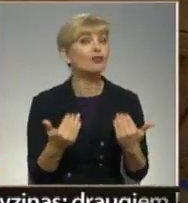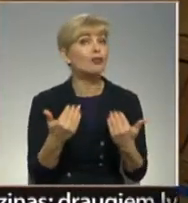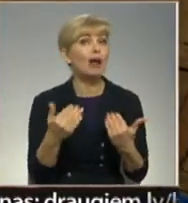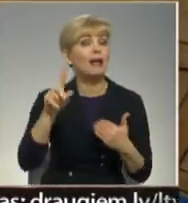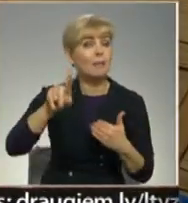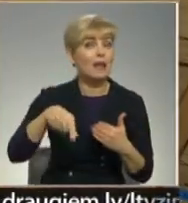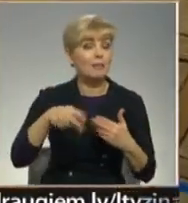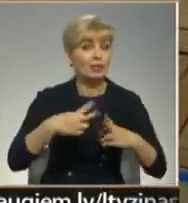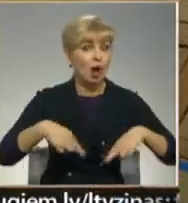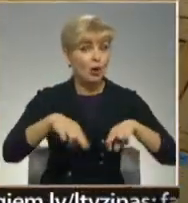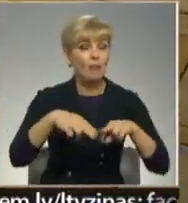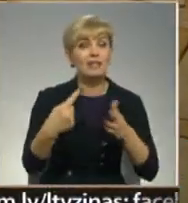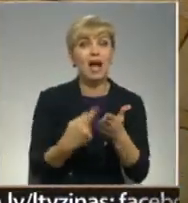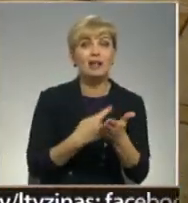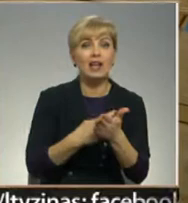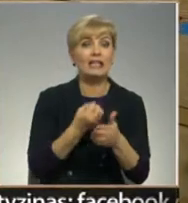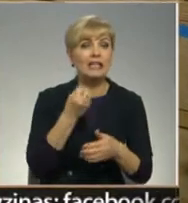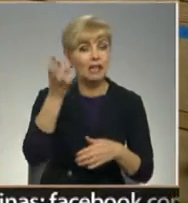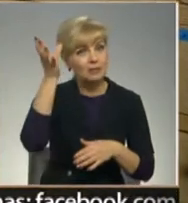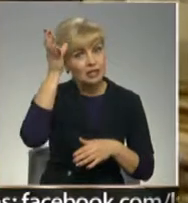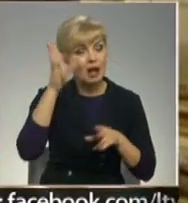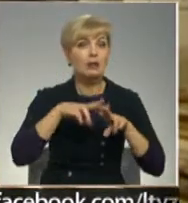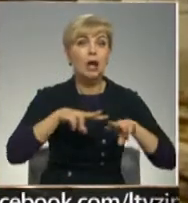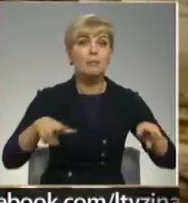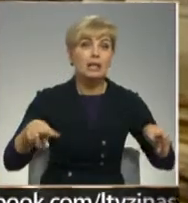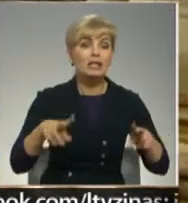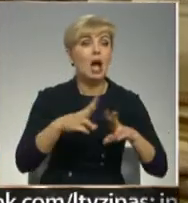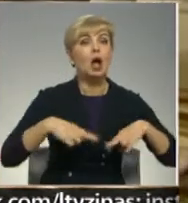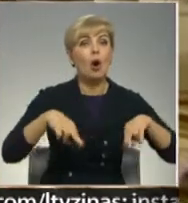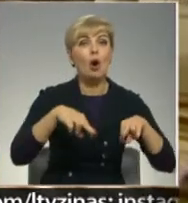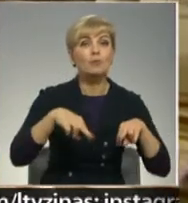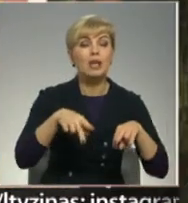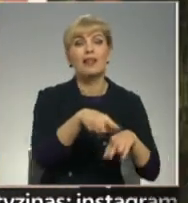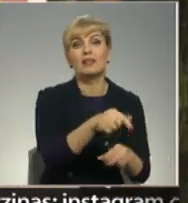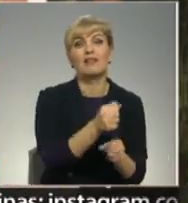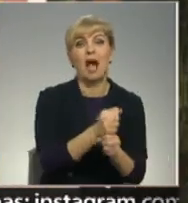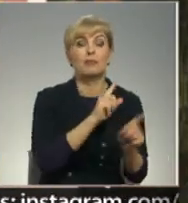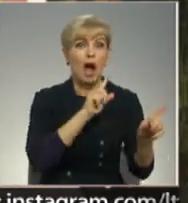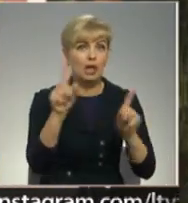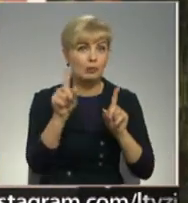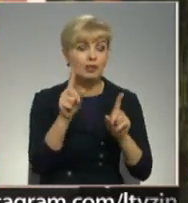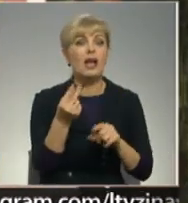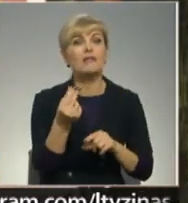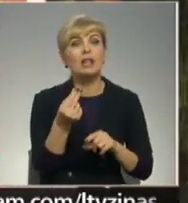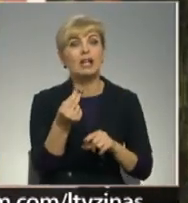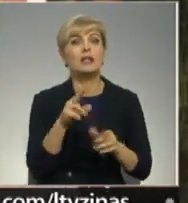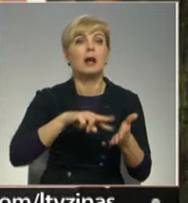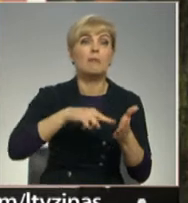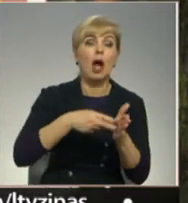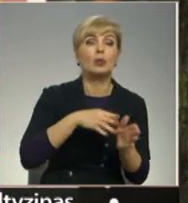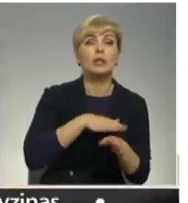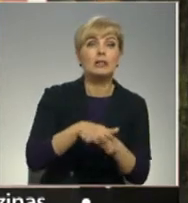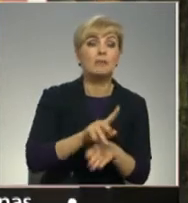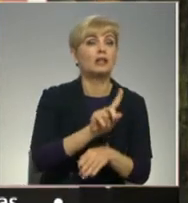pieprasījumu komisijā par to atskaitījās Izglītības un zinātnes ministrija, kas komisijas darbu administrē. Ar finansējuma plānu un tā izpildi viss